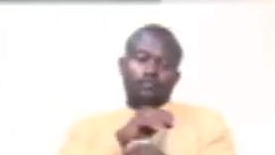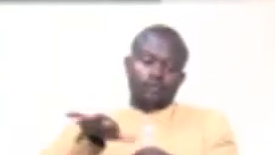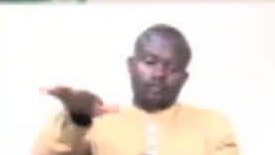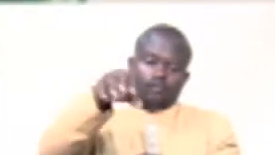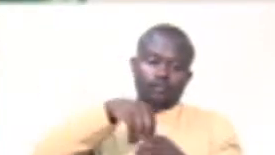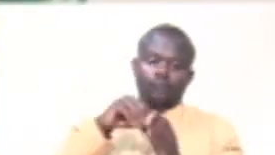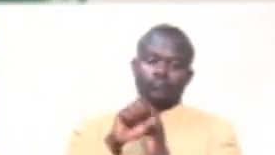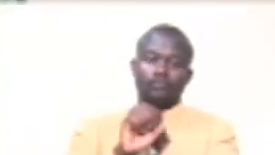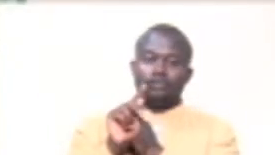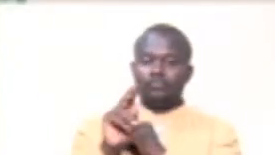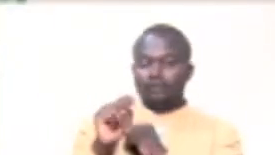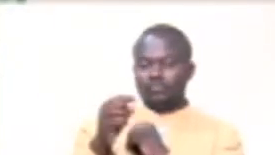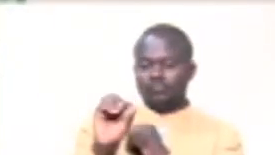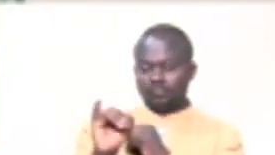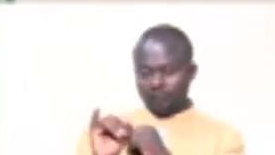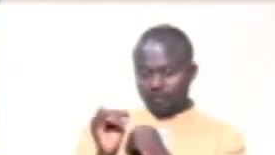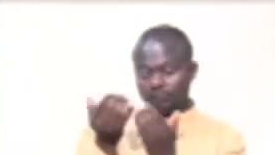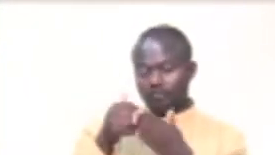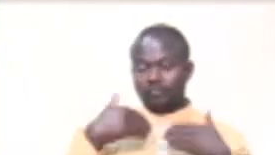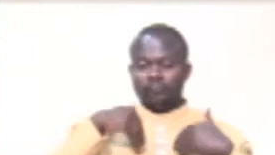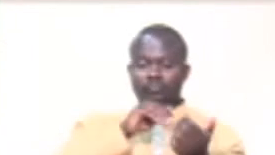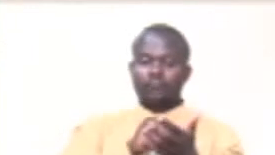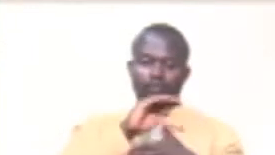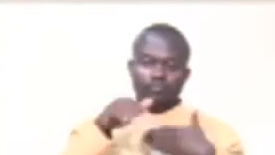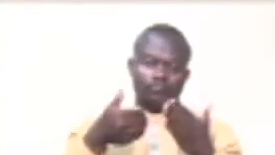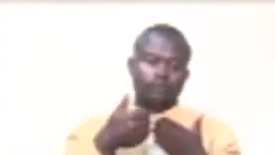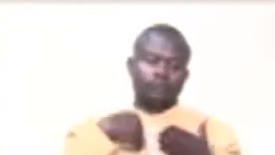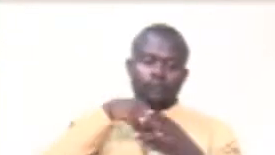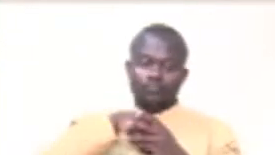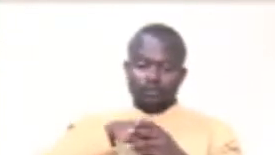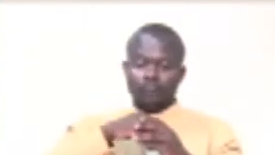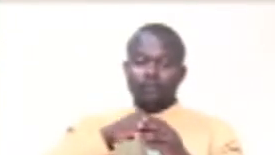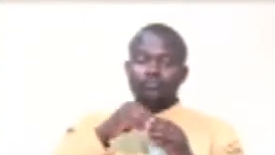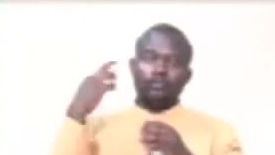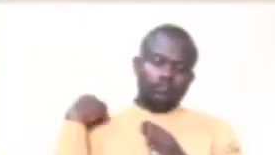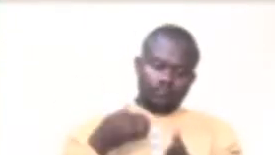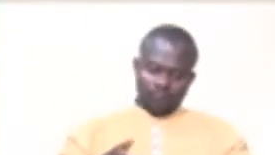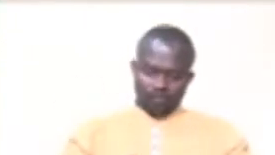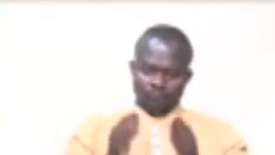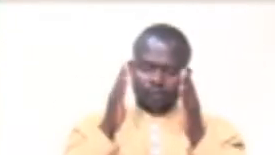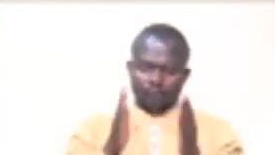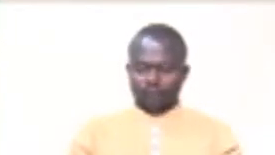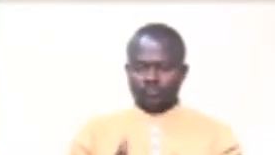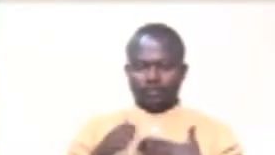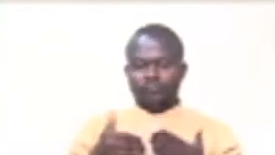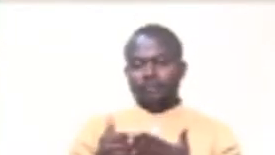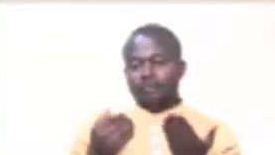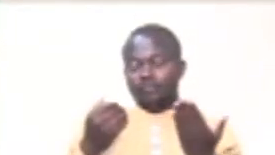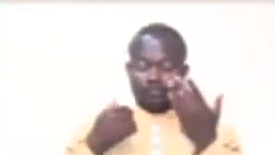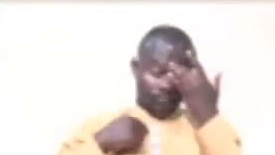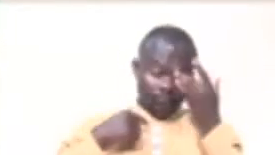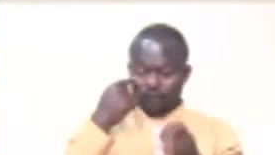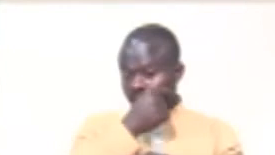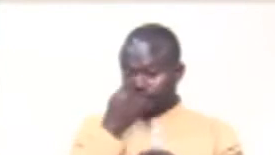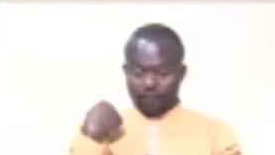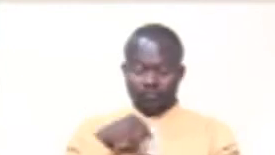mu murenge wa Kinigi. Buriya mu bigo nderabuzima byose tugirayo abaforomo bahuguwe mu bijyanye no kuvura indwara z'amaso. Ariko